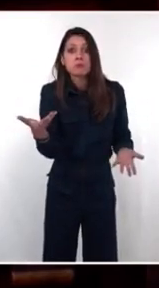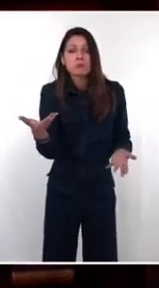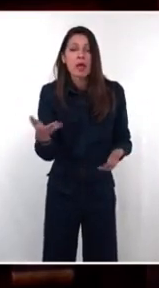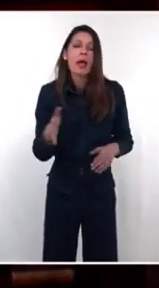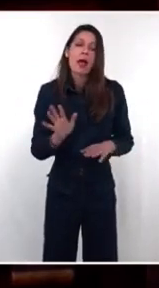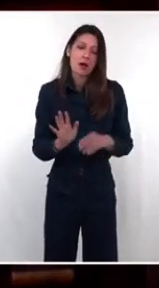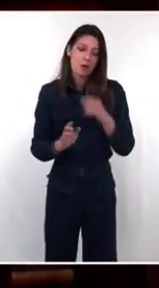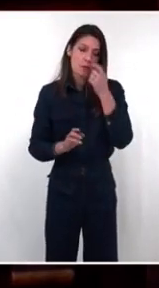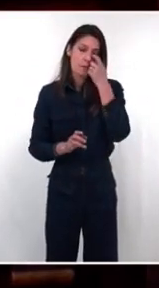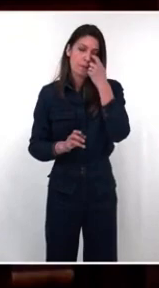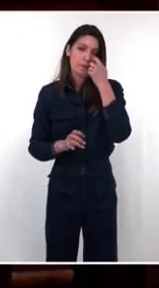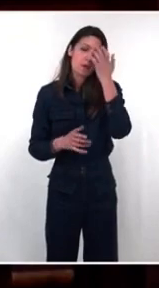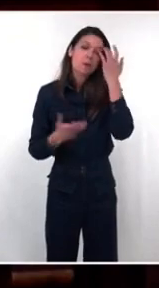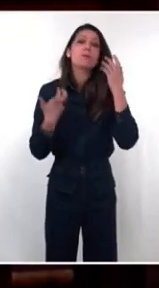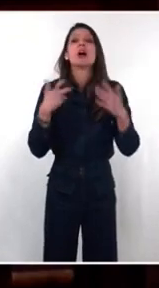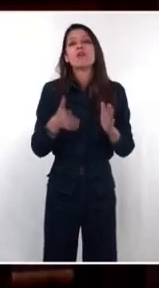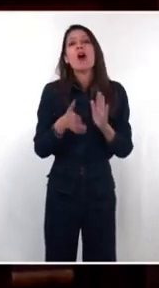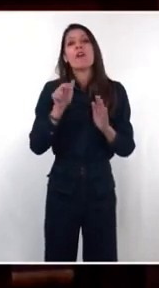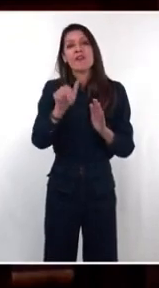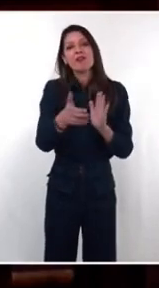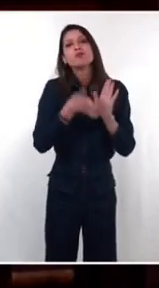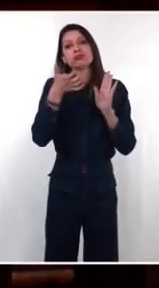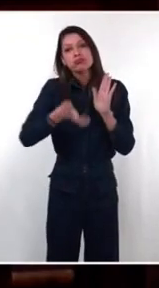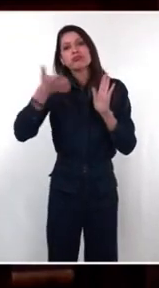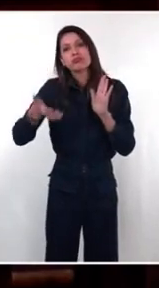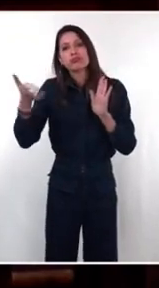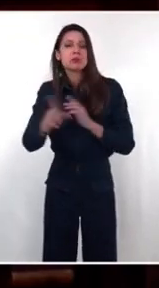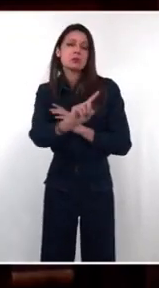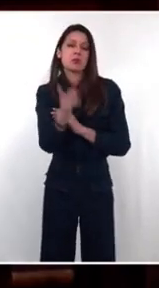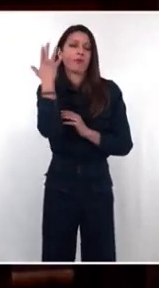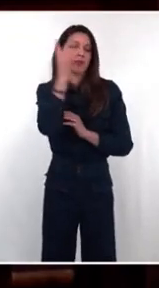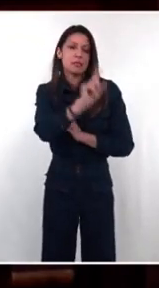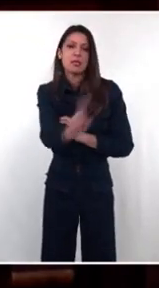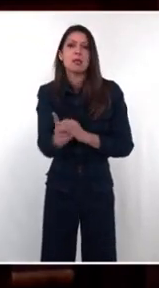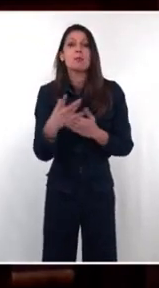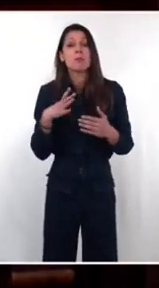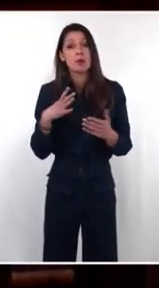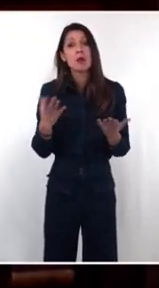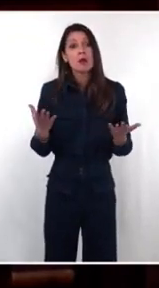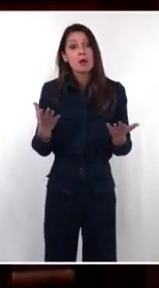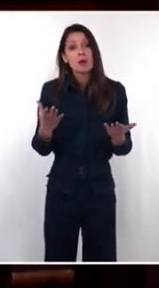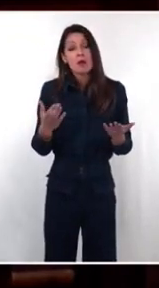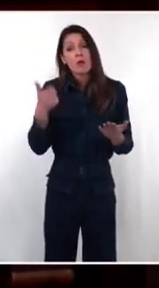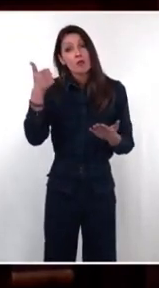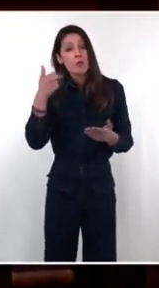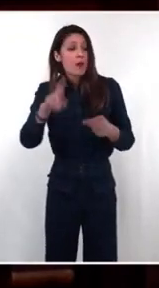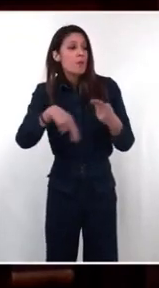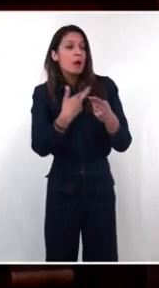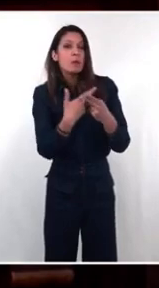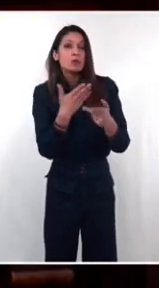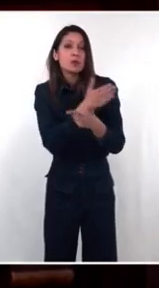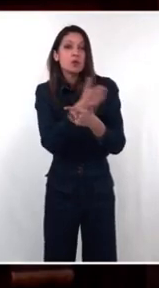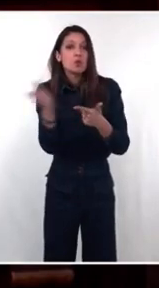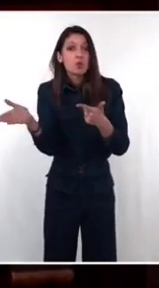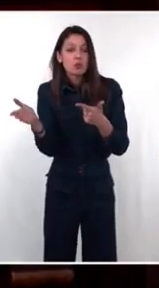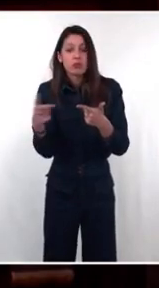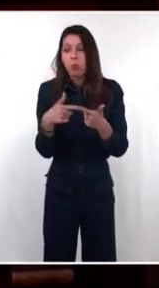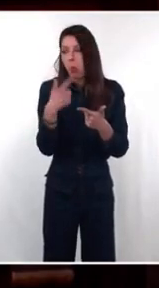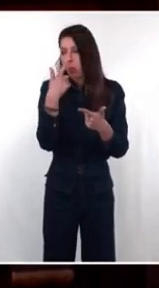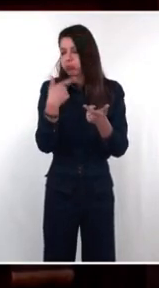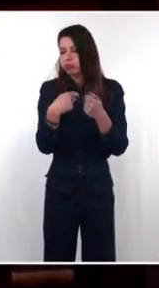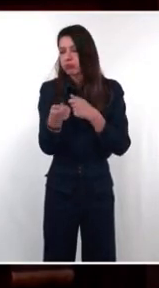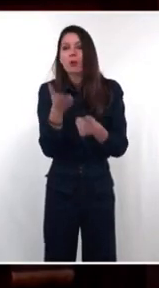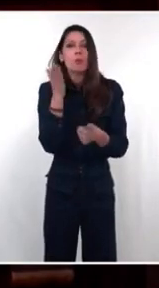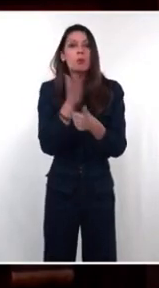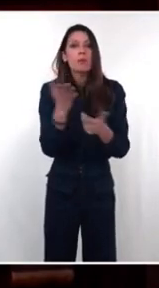longue, ne vous inquiétez pas, deux arguments qui pour moi ne sont pas véritablement entendables. Un, c'est